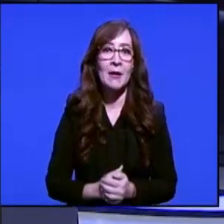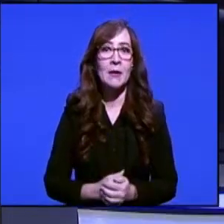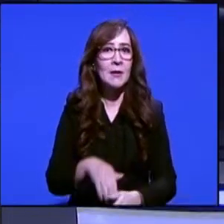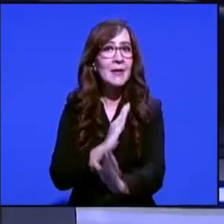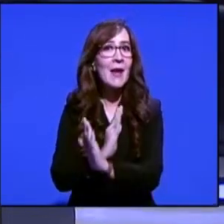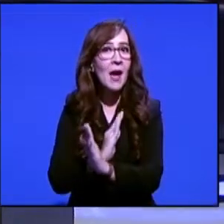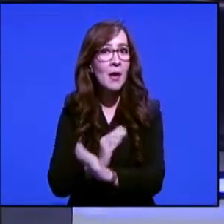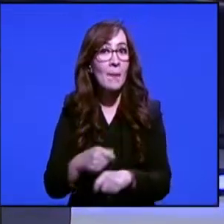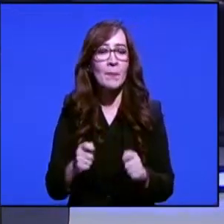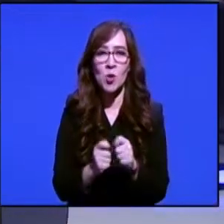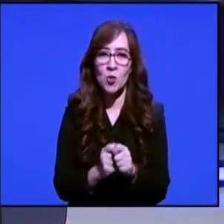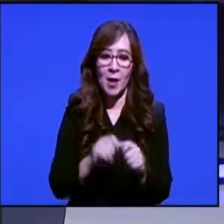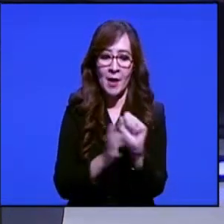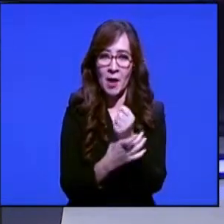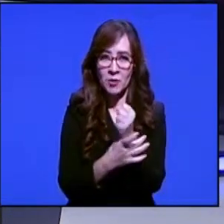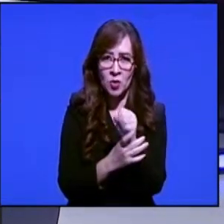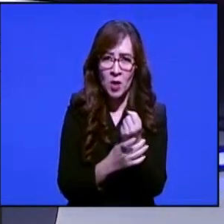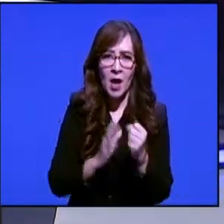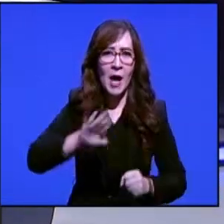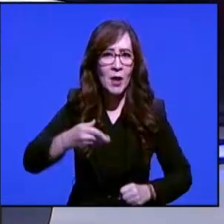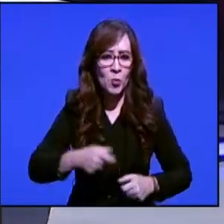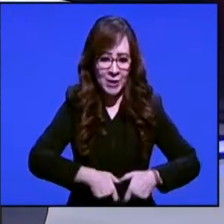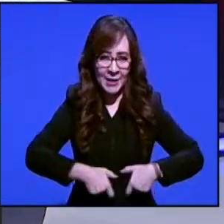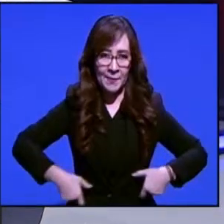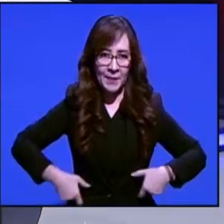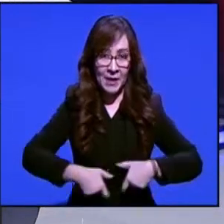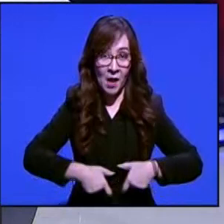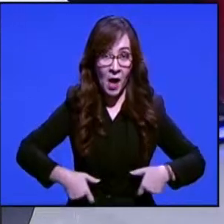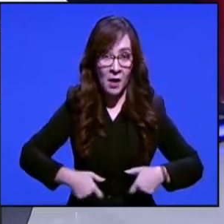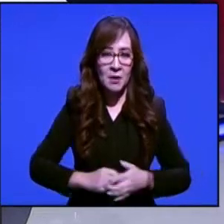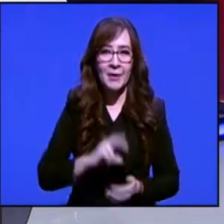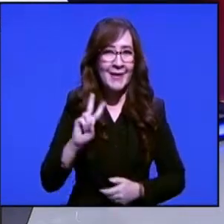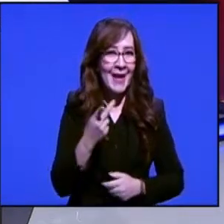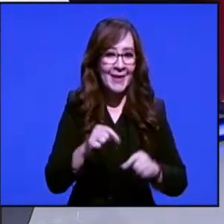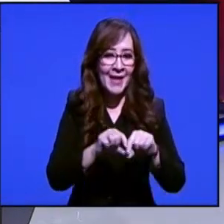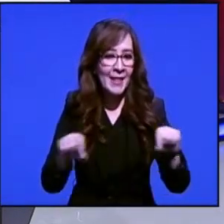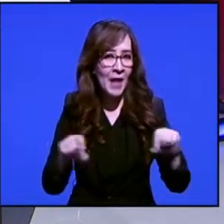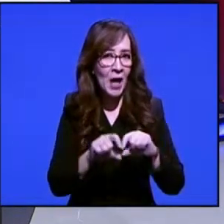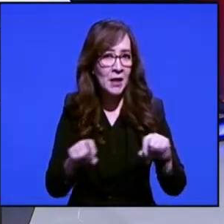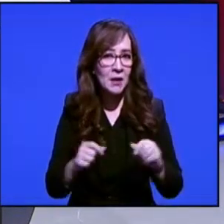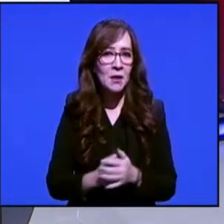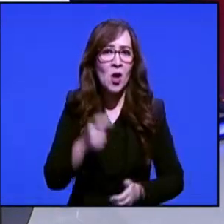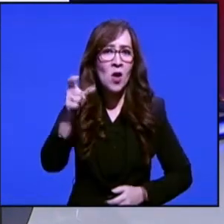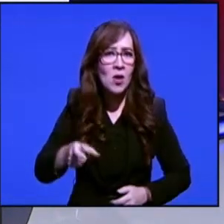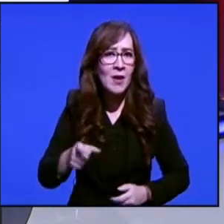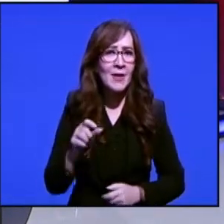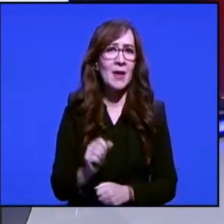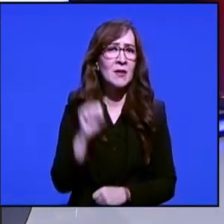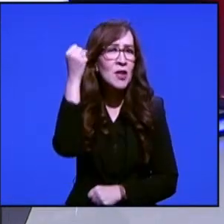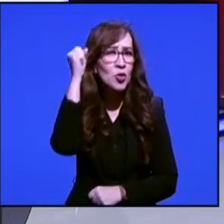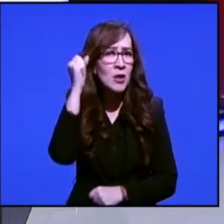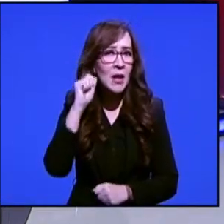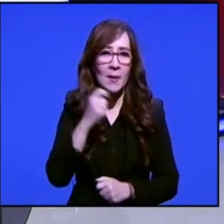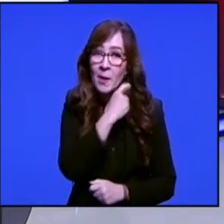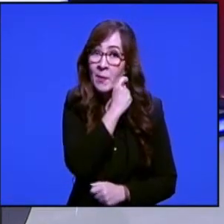untuk ikat pinggang diganti menggunakan tali rafia. Peserta yang tidak bisa melepas perhiasan antingnya terpaksa tidak diizinkan masuk.